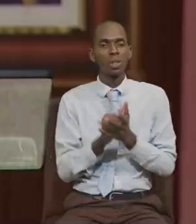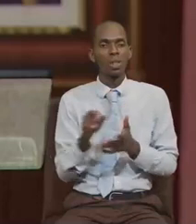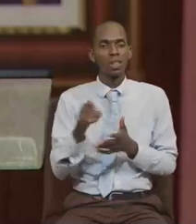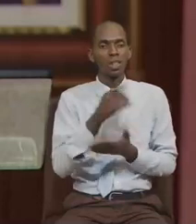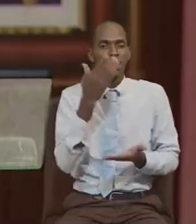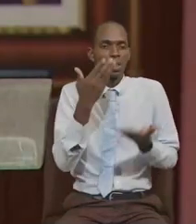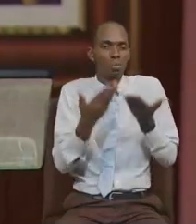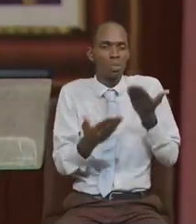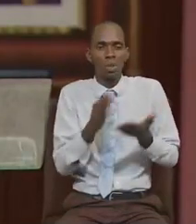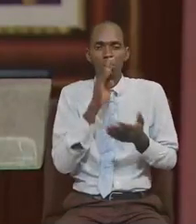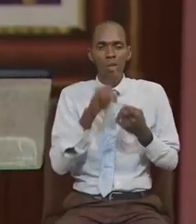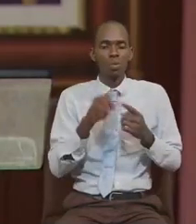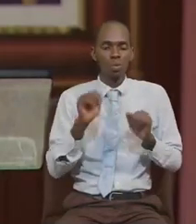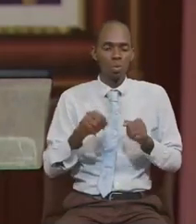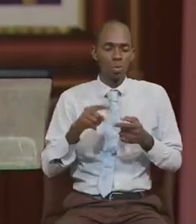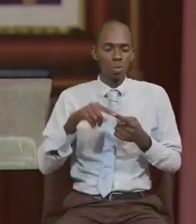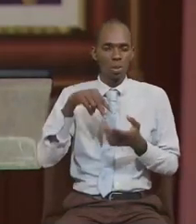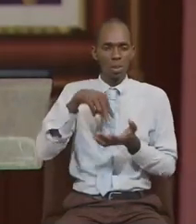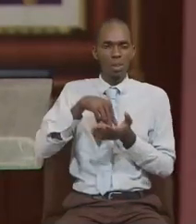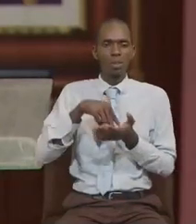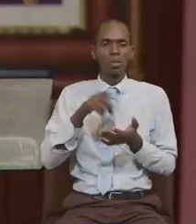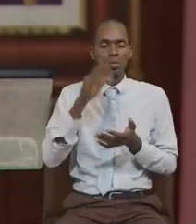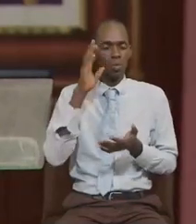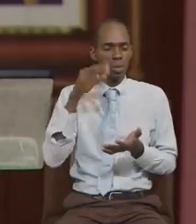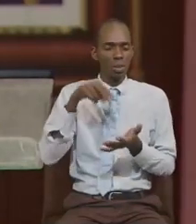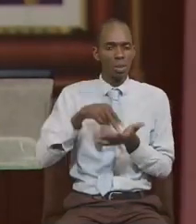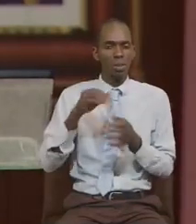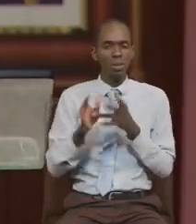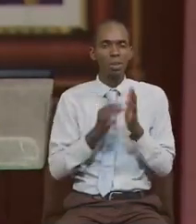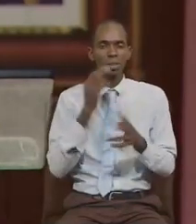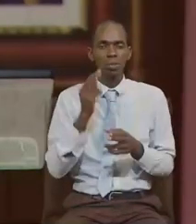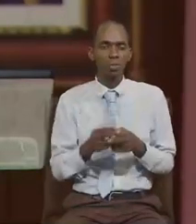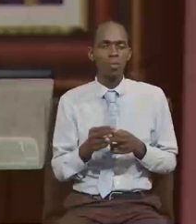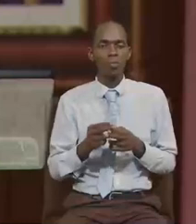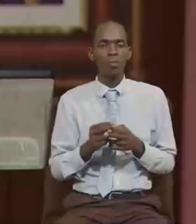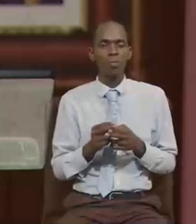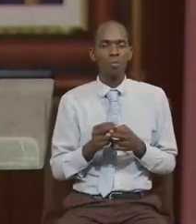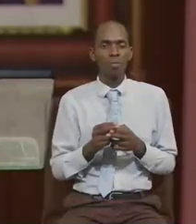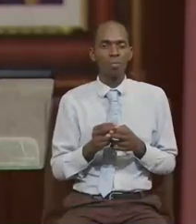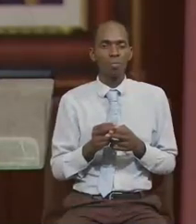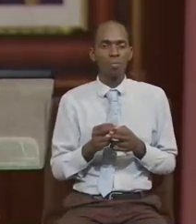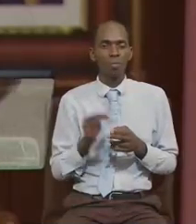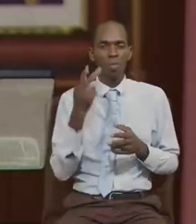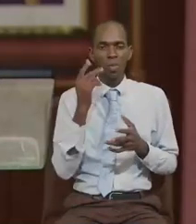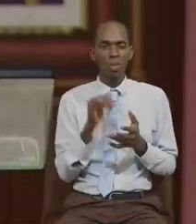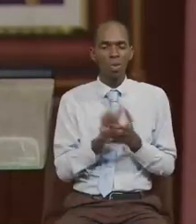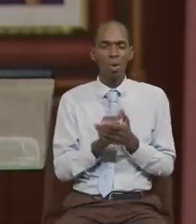diable. Tu vas tenir contre ces stratégies du diable,